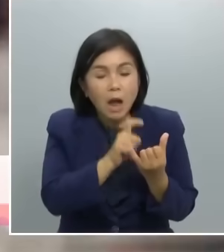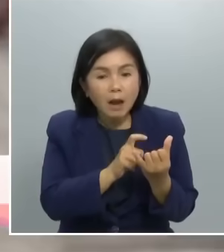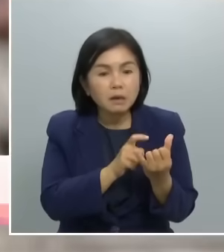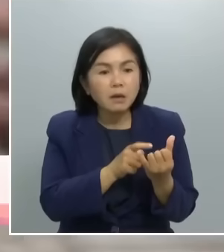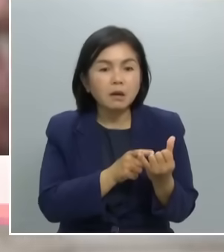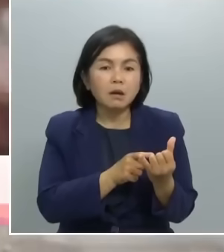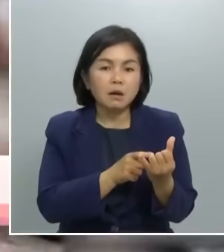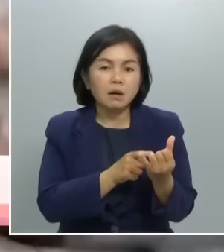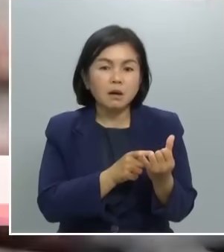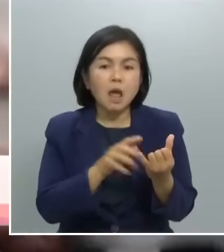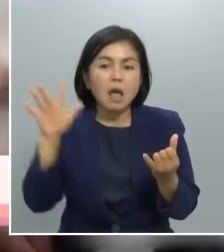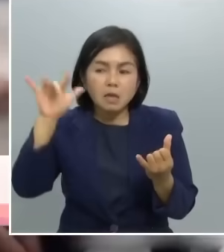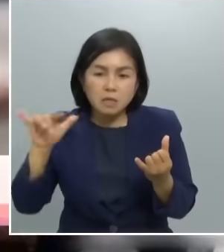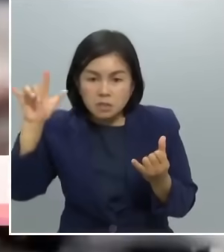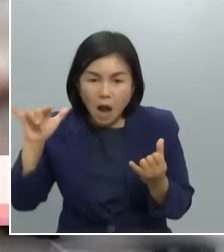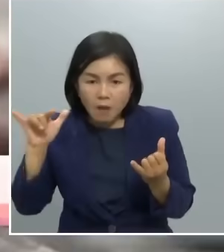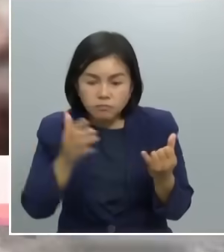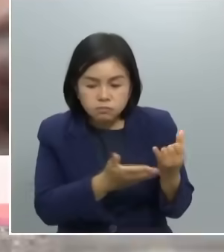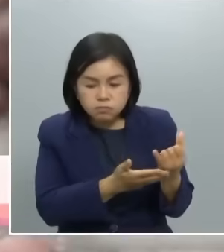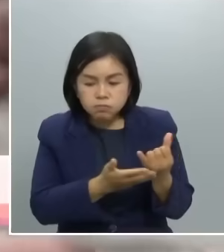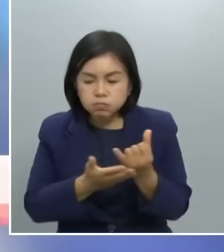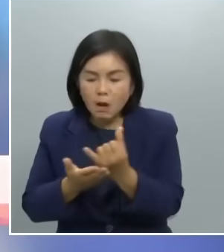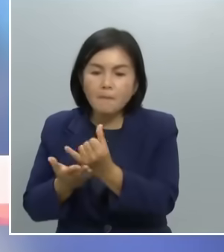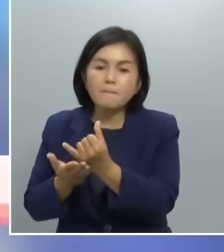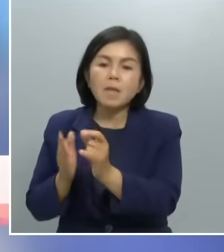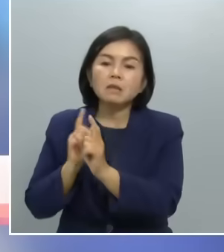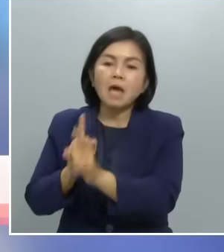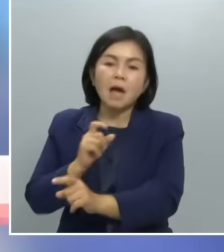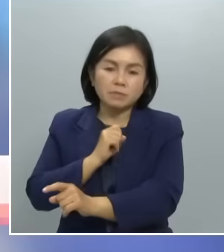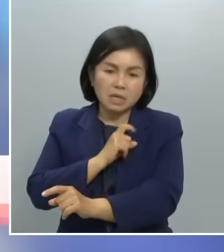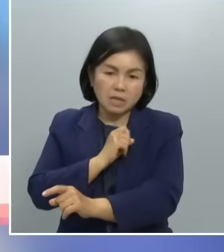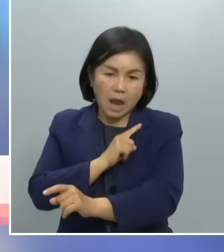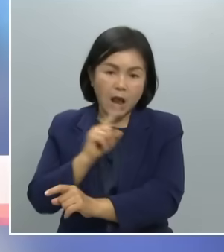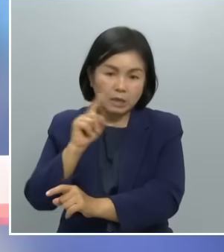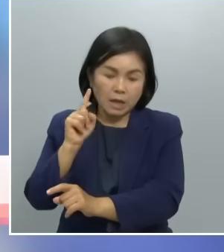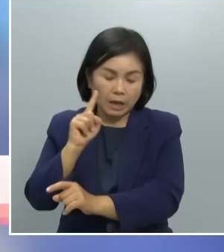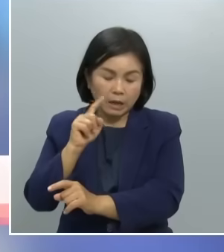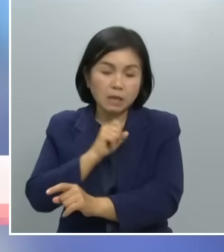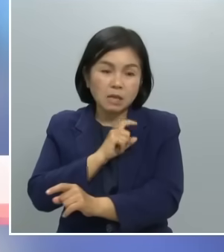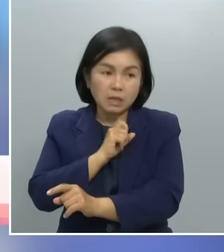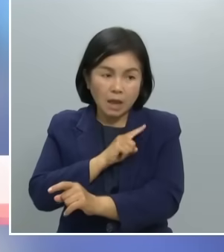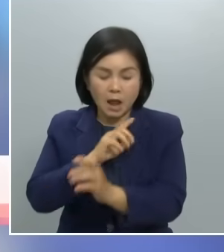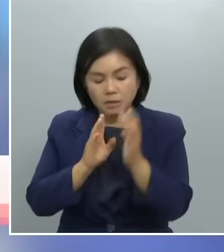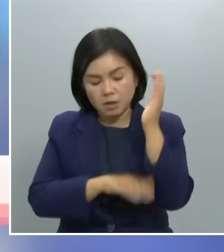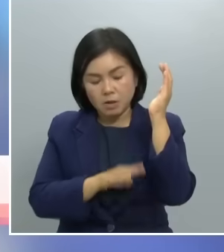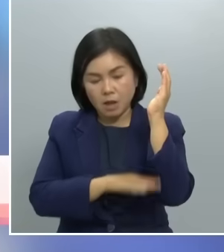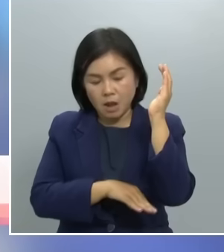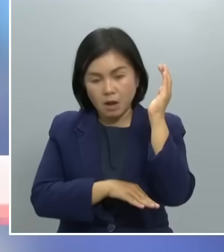า ญาติเนี่ยนำร่างกลับมาประกอบพิธีทางศาสนาที่วัดสะเกษที่อำเภอเมืองจังหวัดสงขลานะครับลองฟังเสียงทางคุณพล